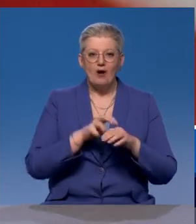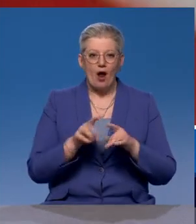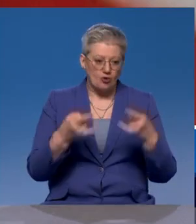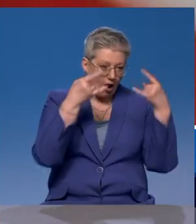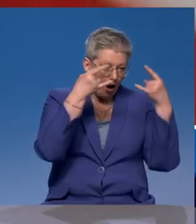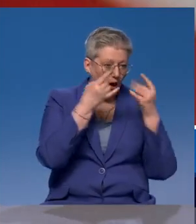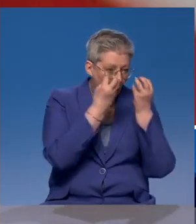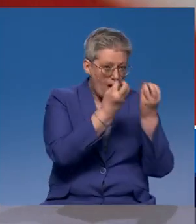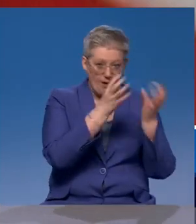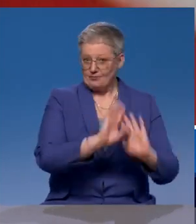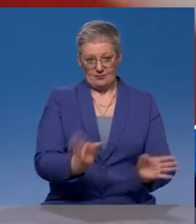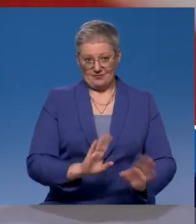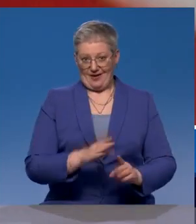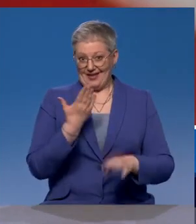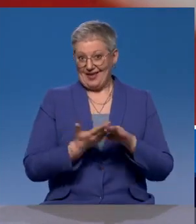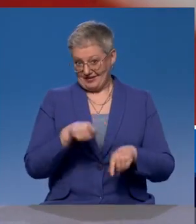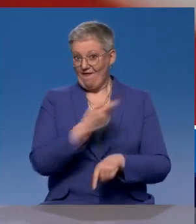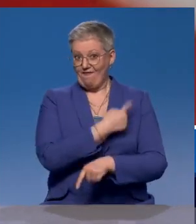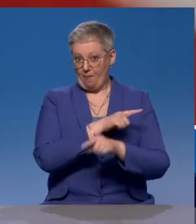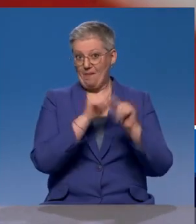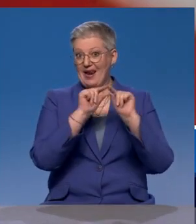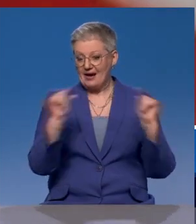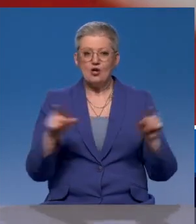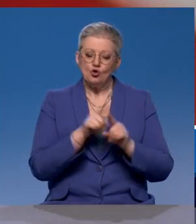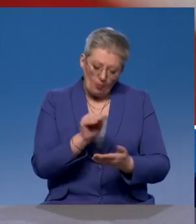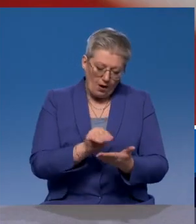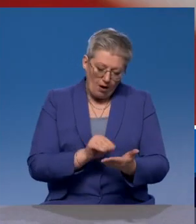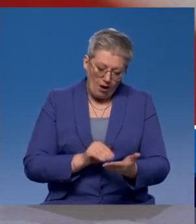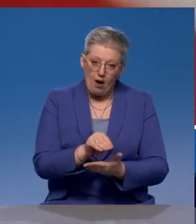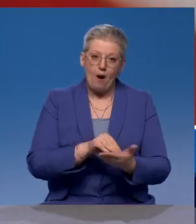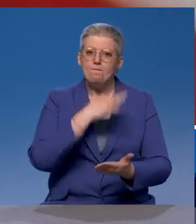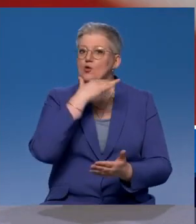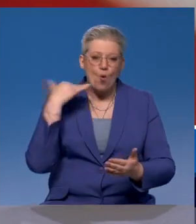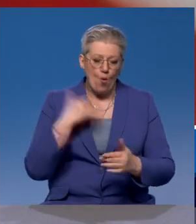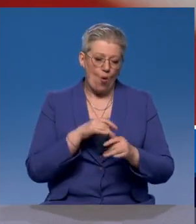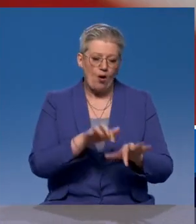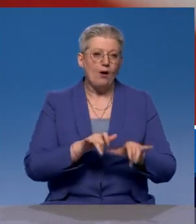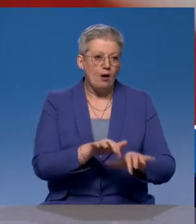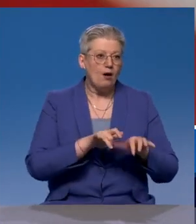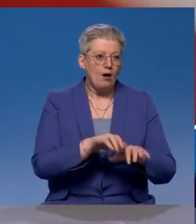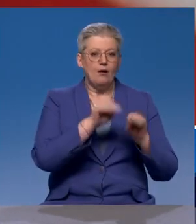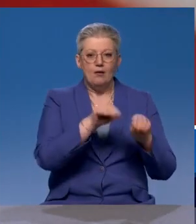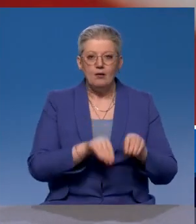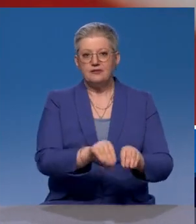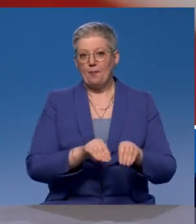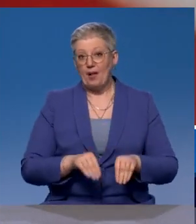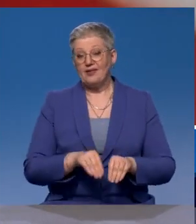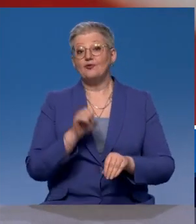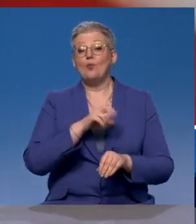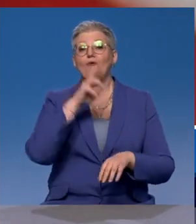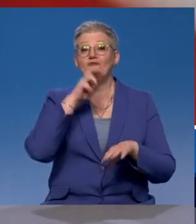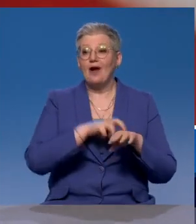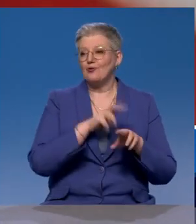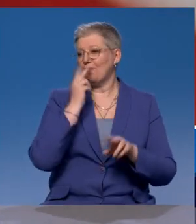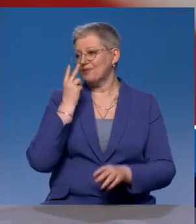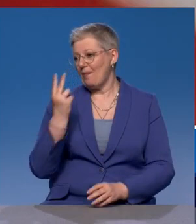экран компьютера, если это прием в поликлинике происходит, не заполнял какие-то многочисленные бумажки и отчетные формы, а он посмотрел